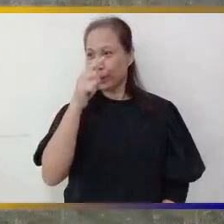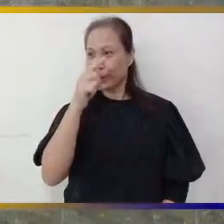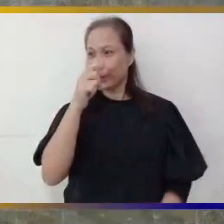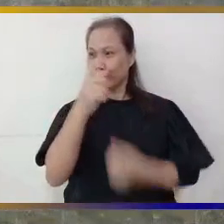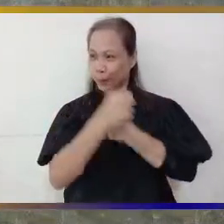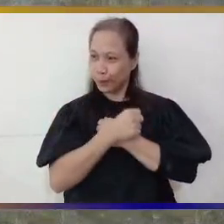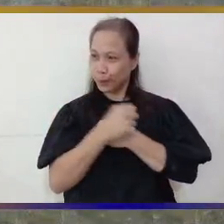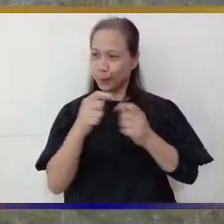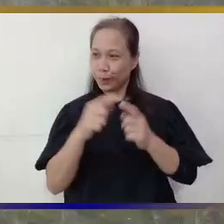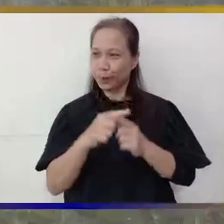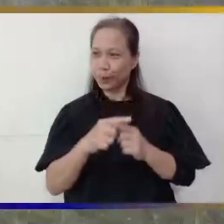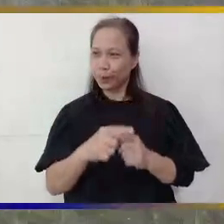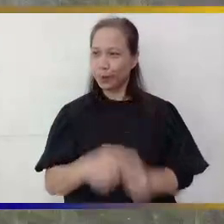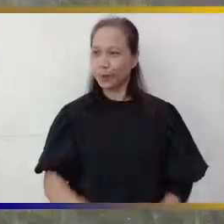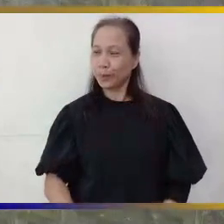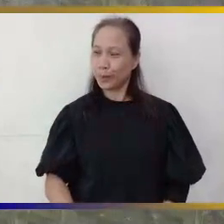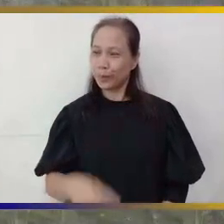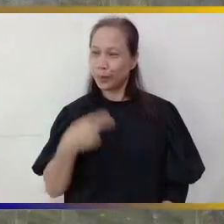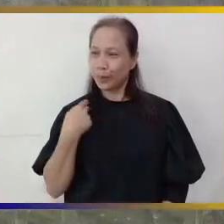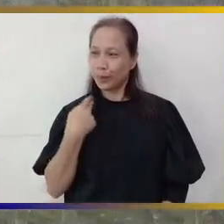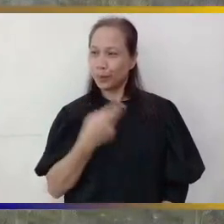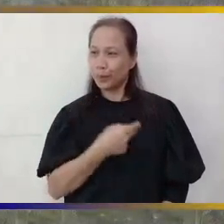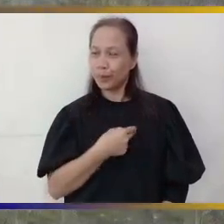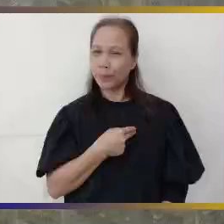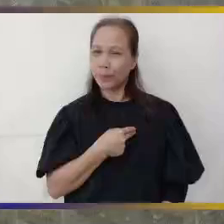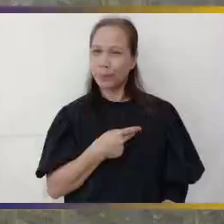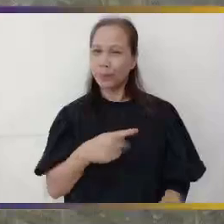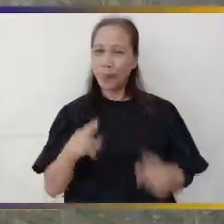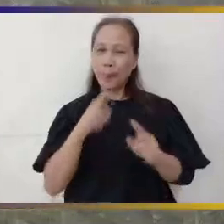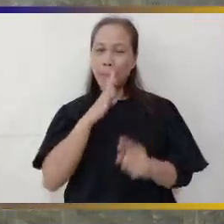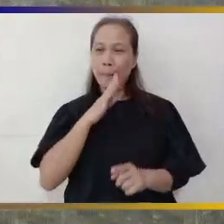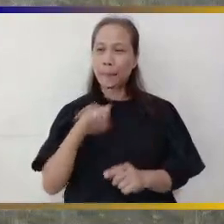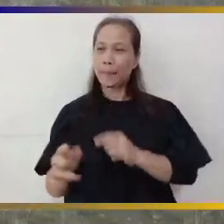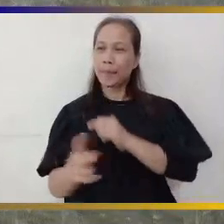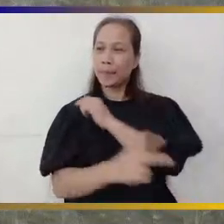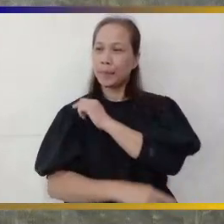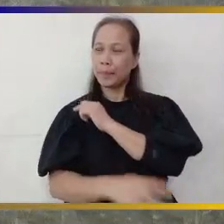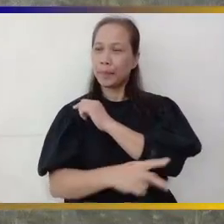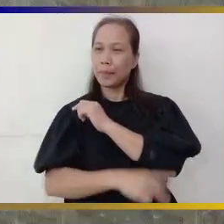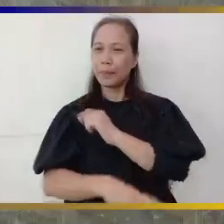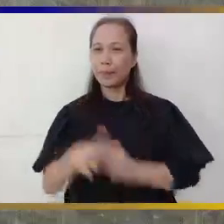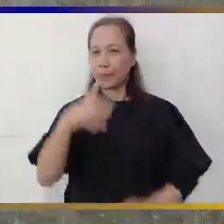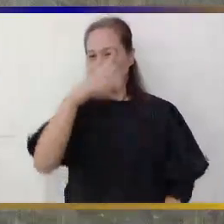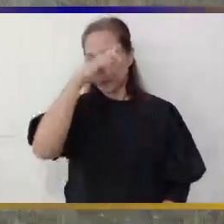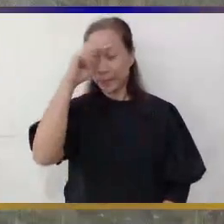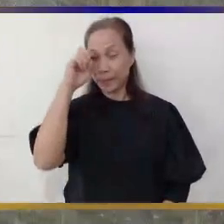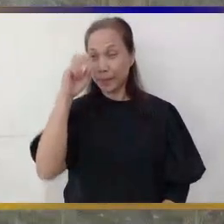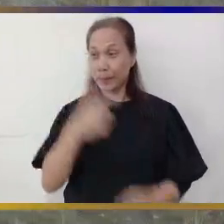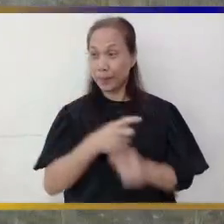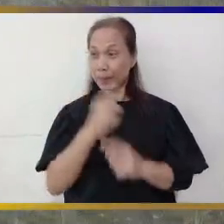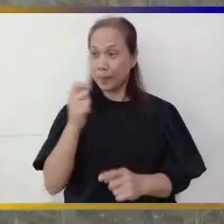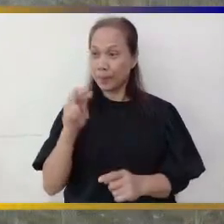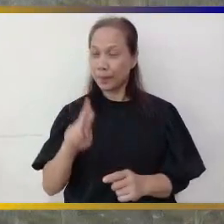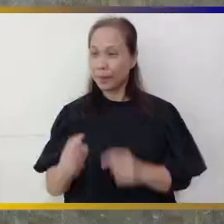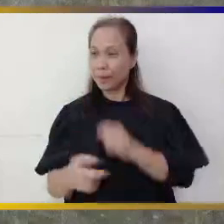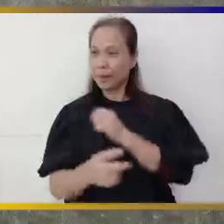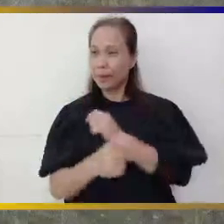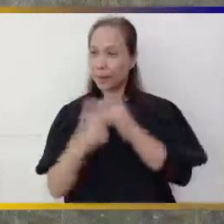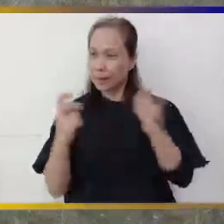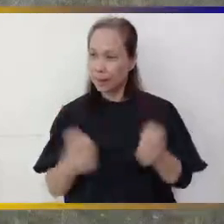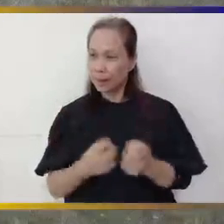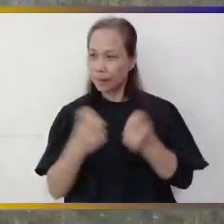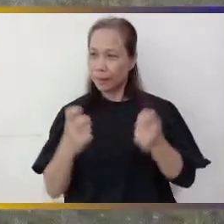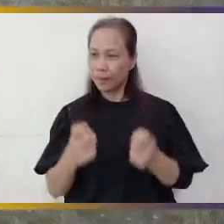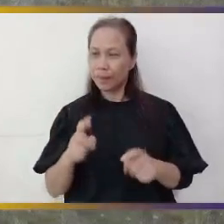Siguro kung you know They were being punished because of their sin Pero naghahanap sila gusto nilang mangyari